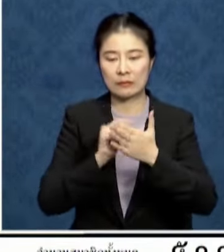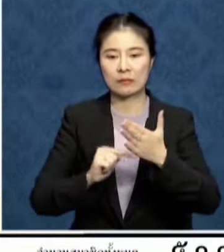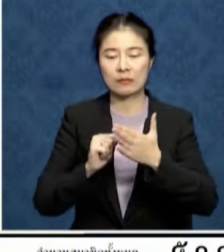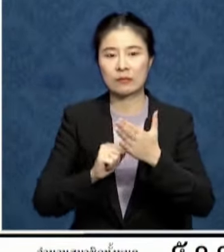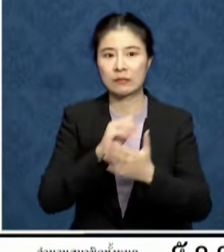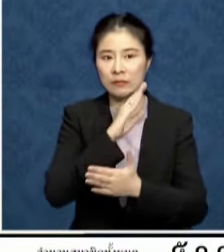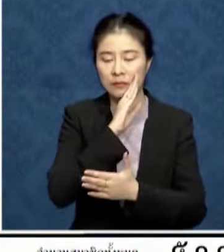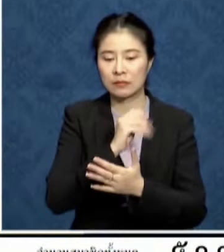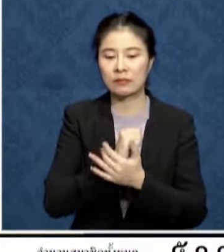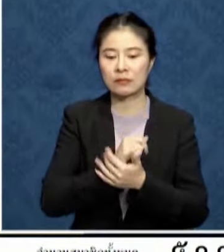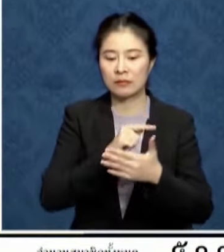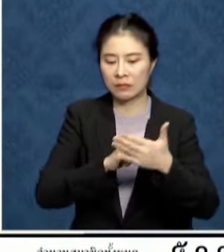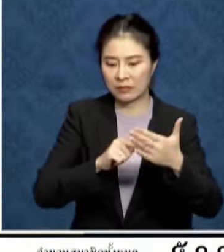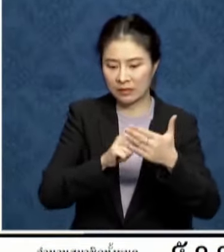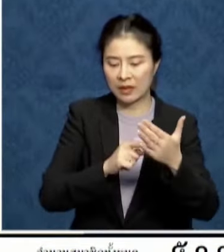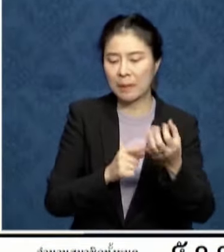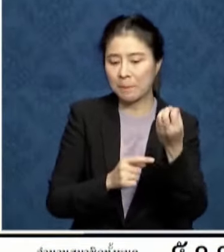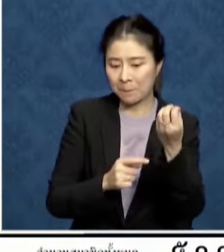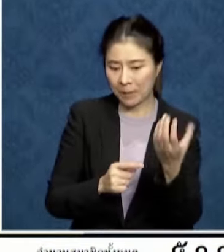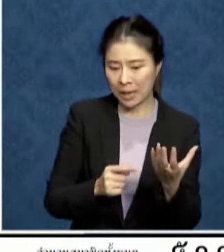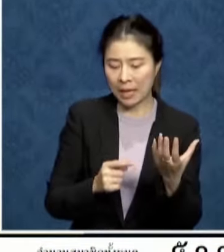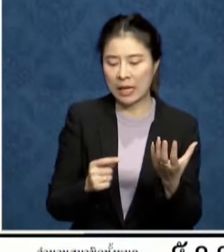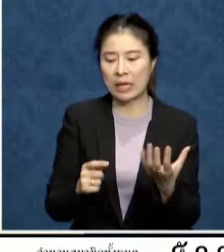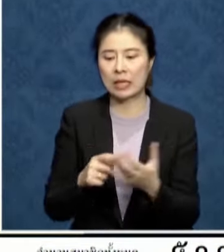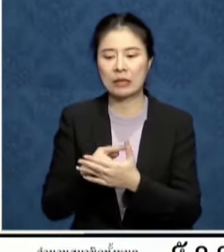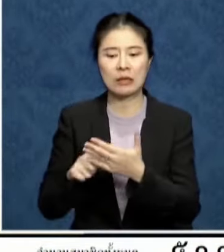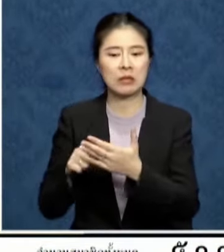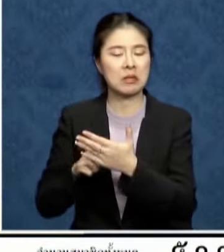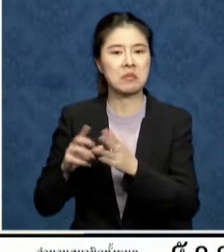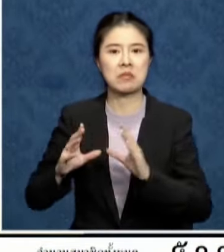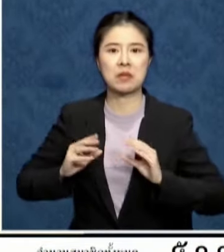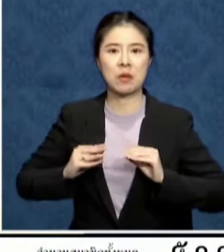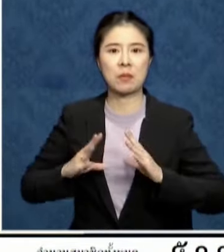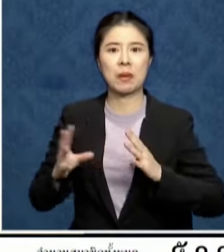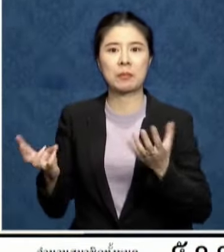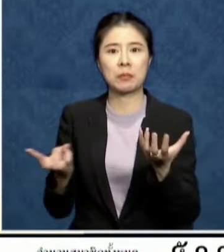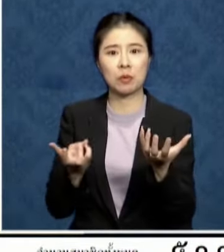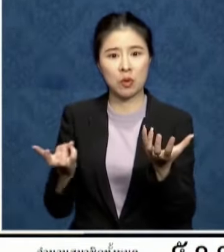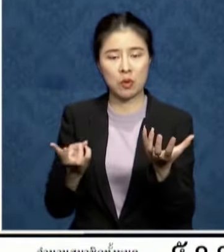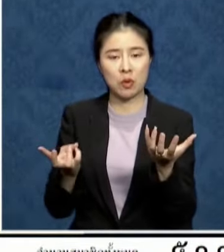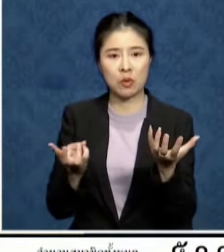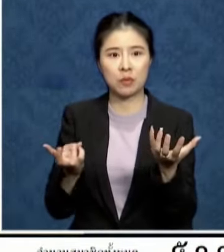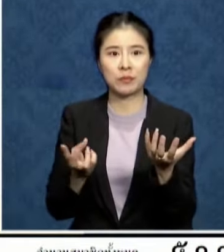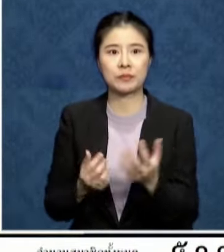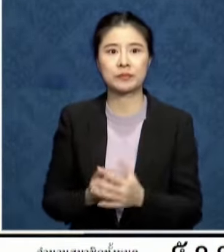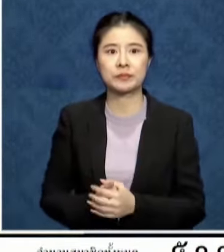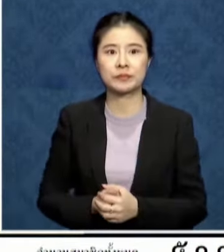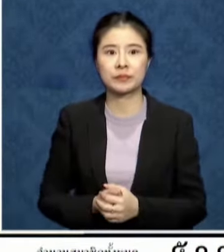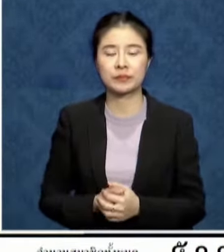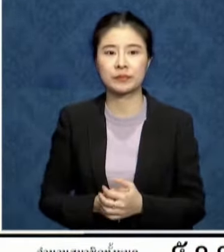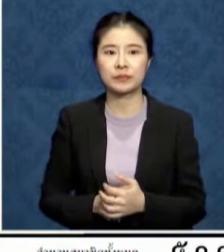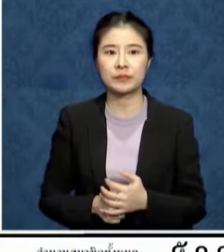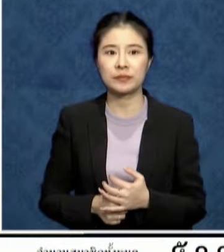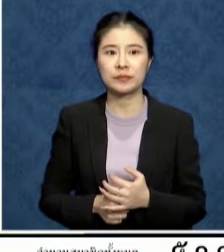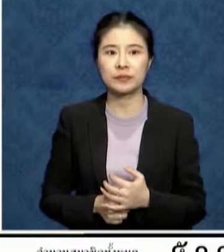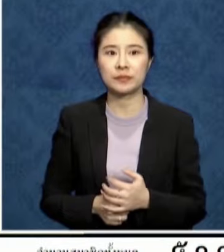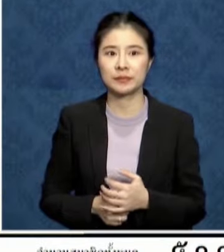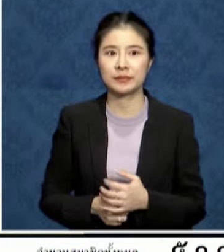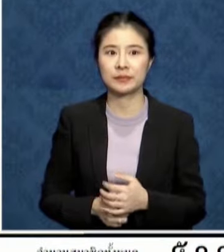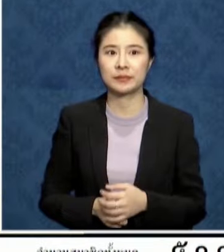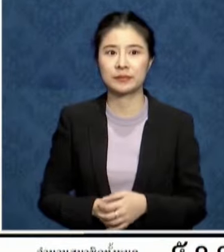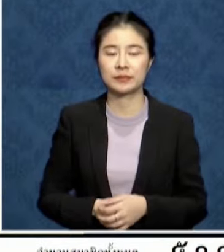ากพูดง่ายๆคือว่ามีคนที่ลงคะแนนเห็นชอบมากกว่าคนที่ลงคะแนนไม่เห็นชอบและมีคนที่ลงคะแนนเห็นชอบมากกว่าคนที่การในช่องไม่ออกความ